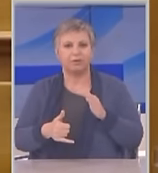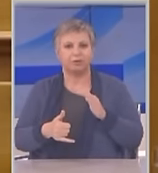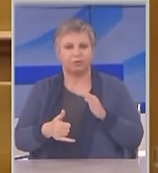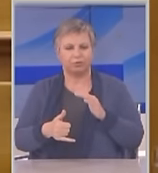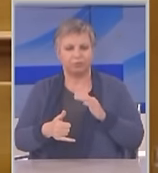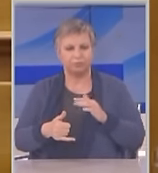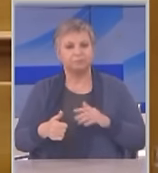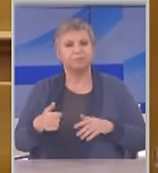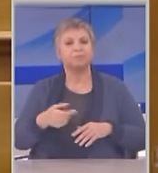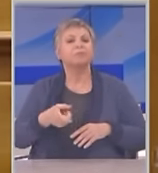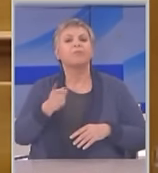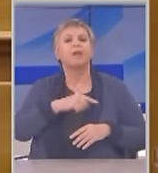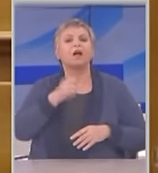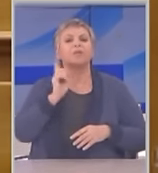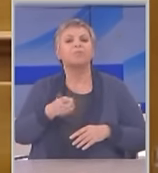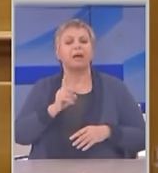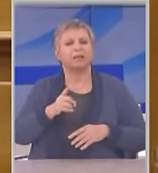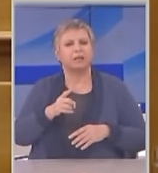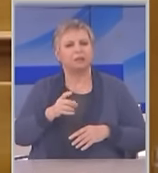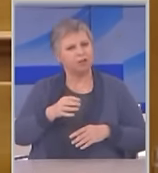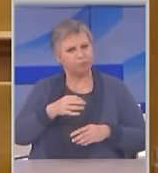που υποσχέθηκα, τρεις παρατηρήσεις.